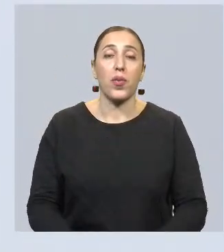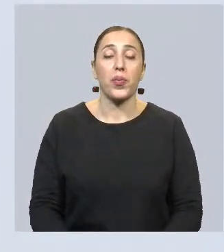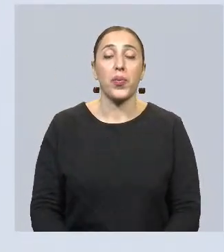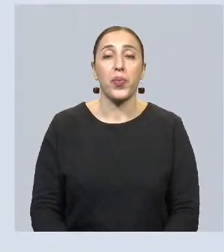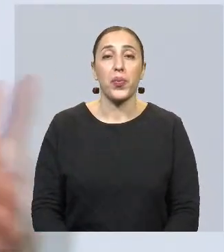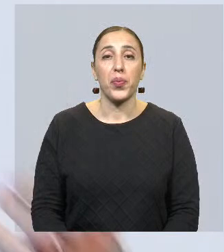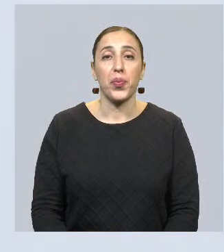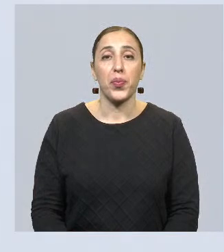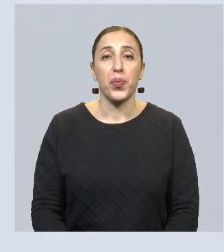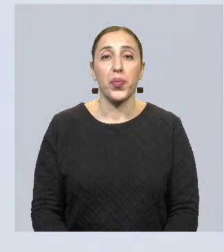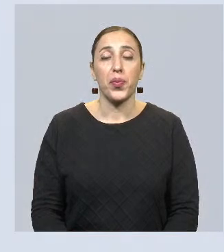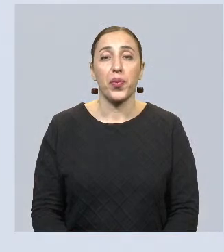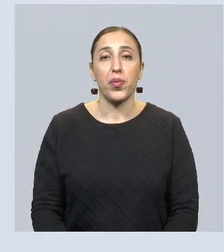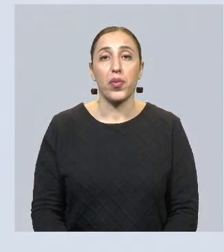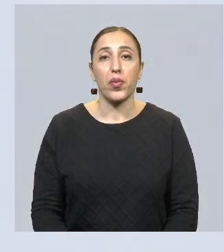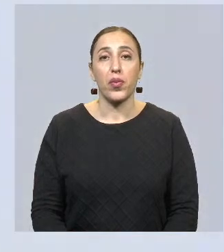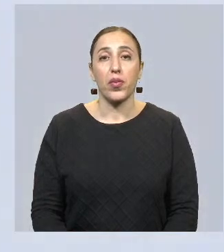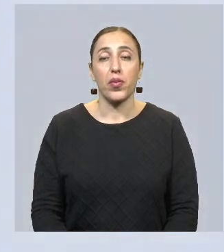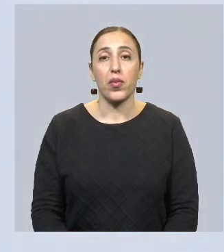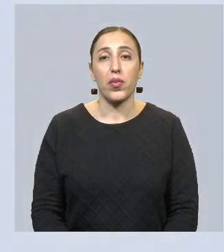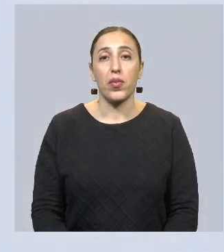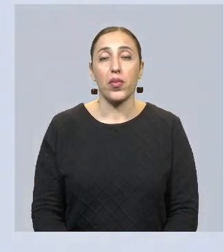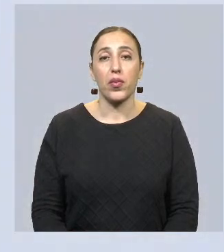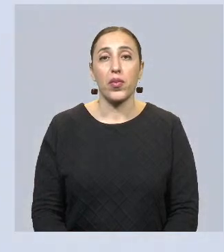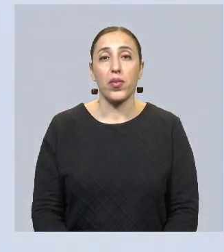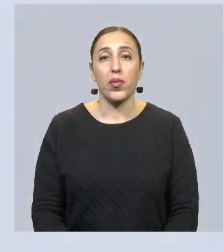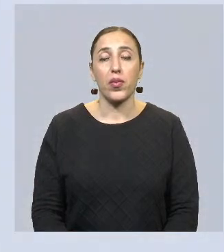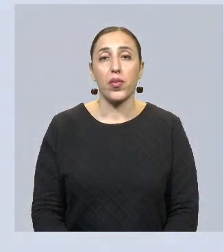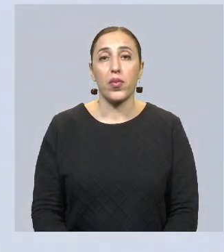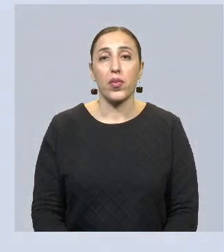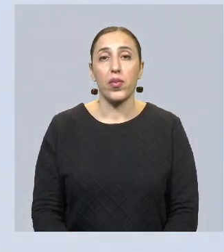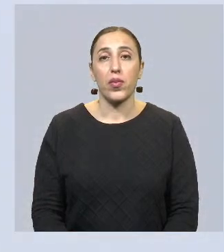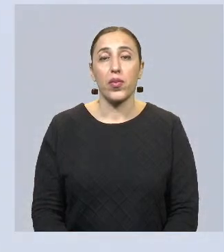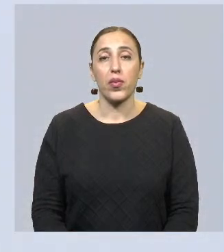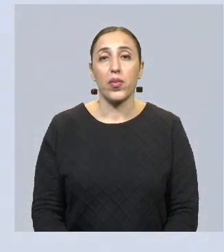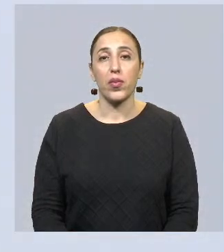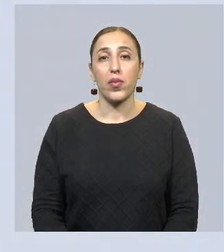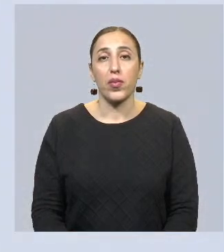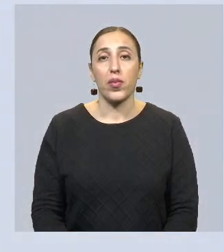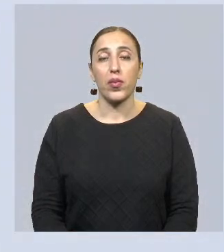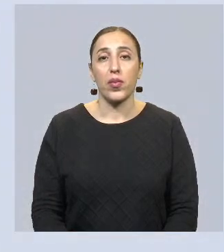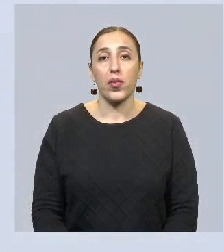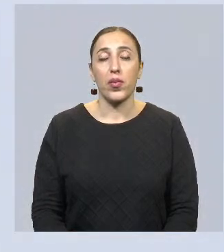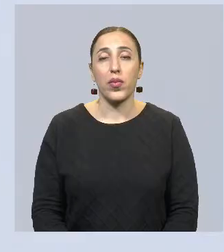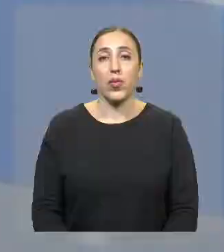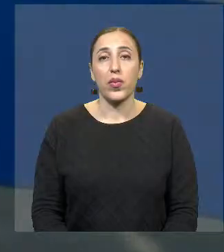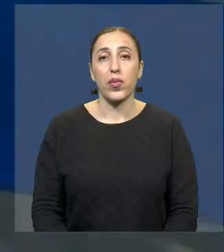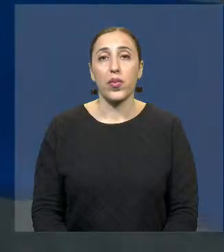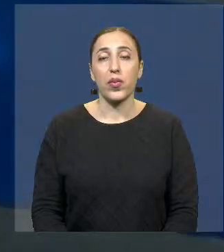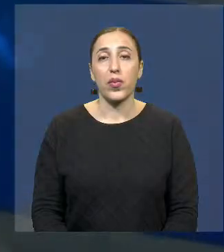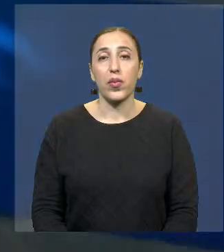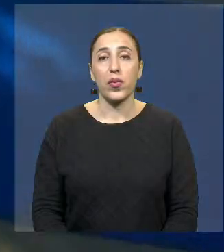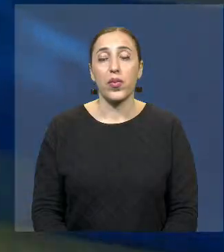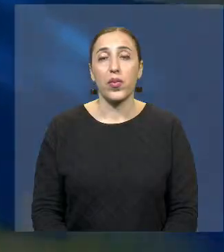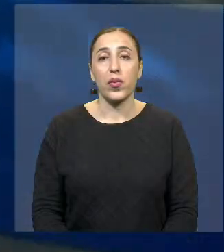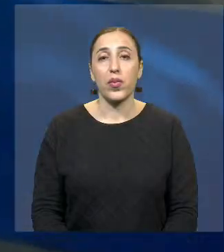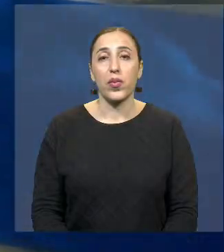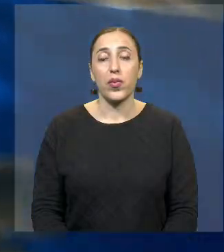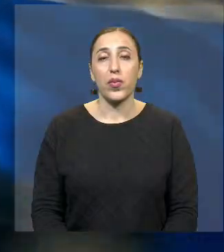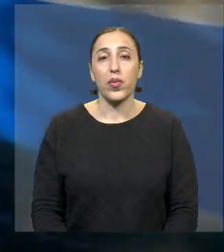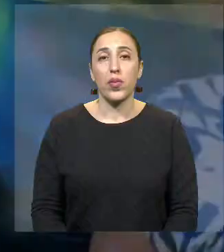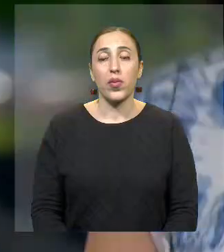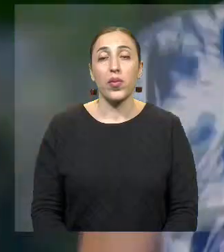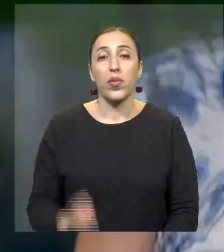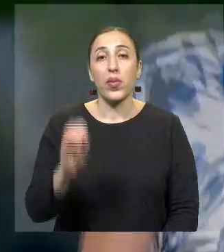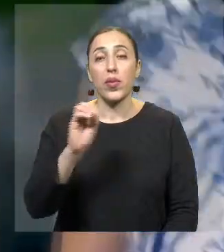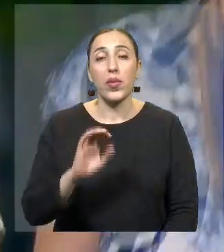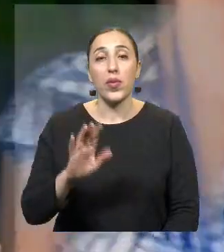լայնը։